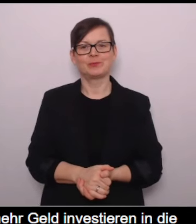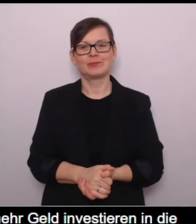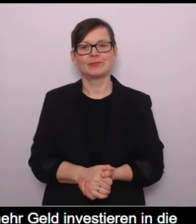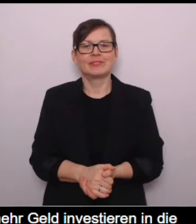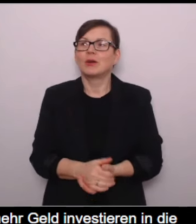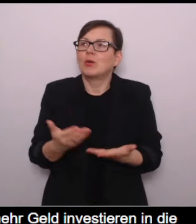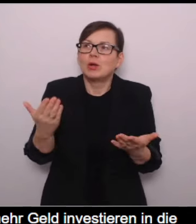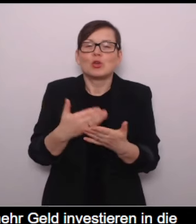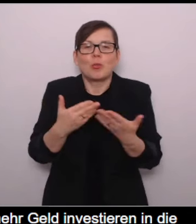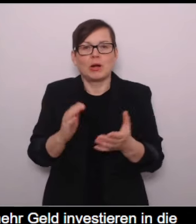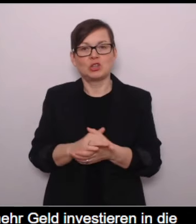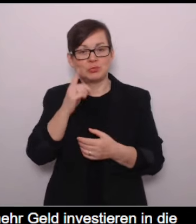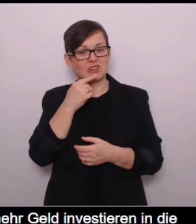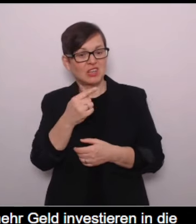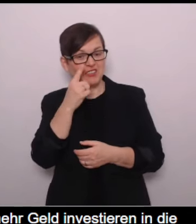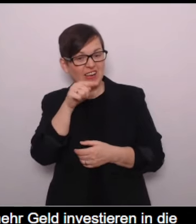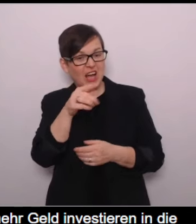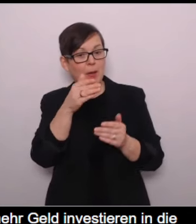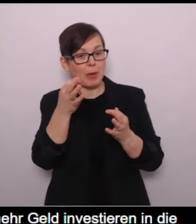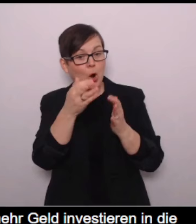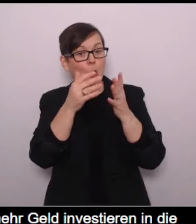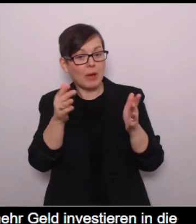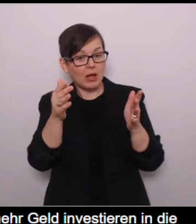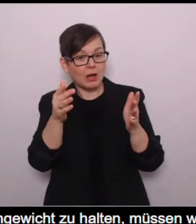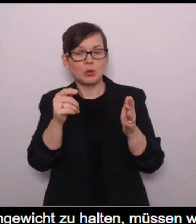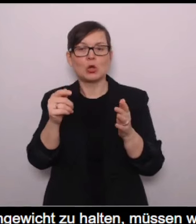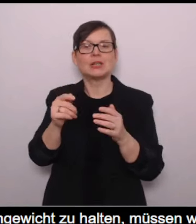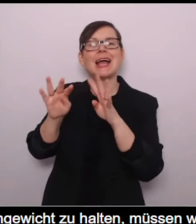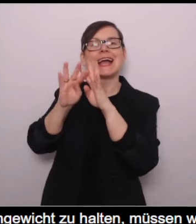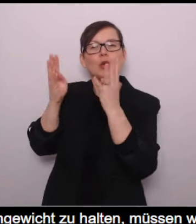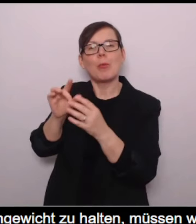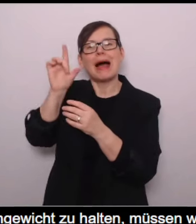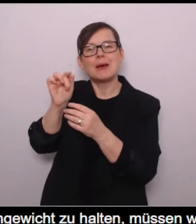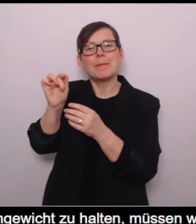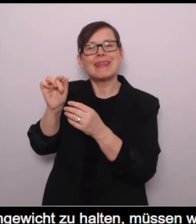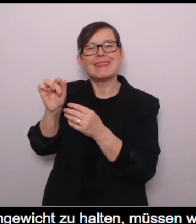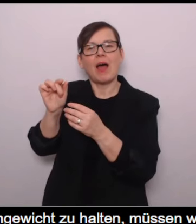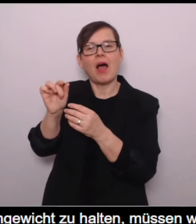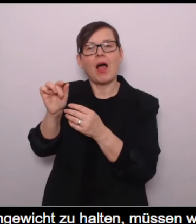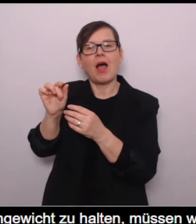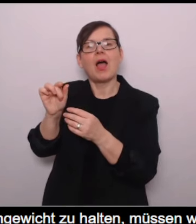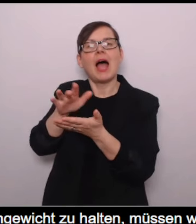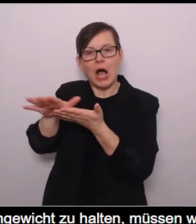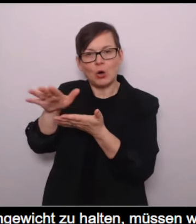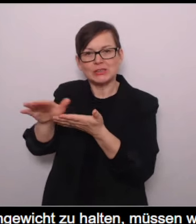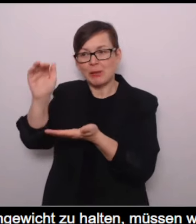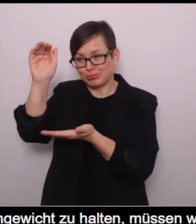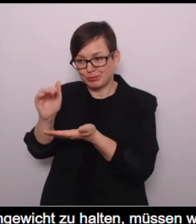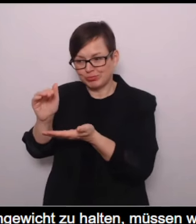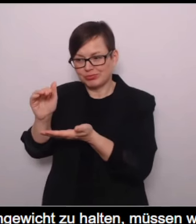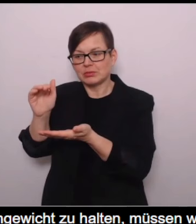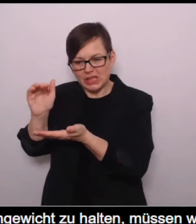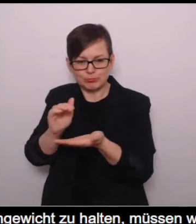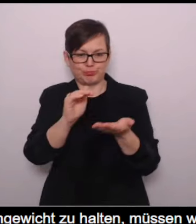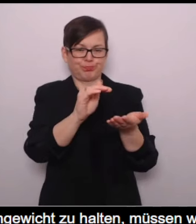gestern nochmal zusätzlich eingekommen. Dafür haben wir gesagt, also ein Beispiel von Lübis, man sagt dann, wenn wir da mehr brauchen, dann muss man insgesamt durch eine